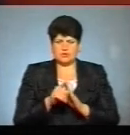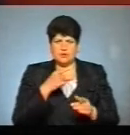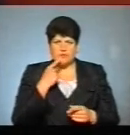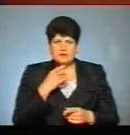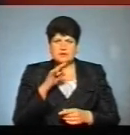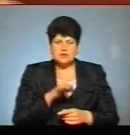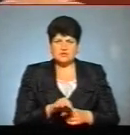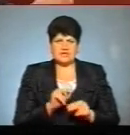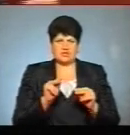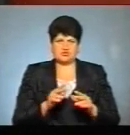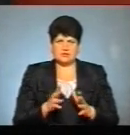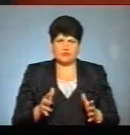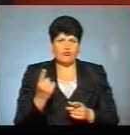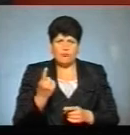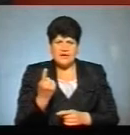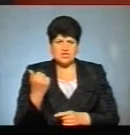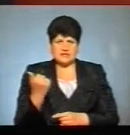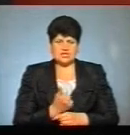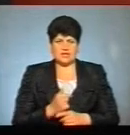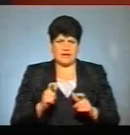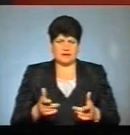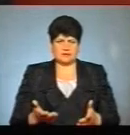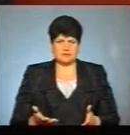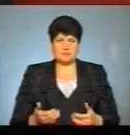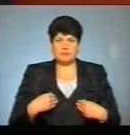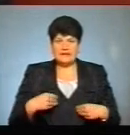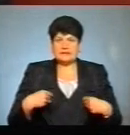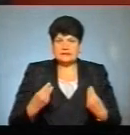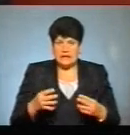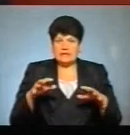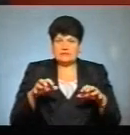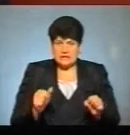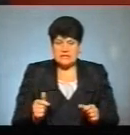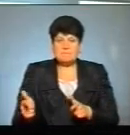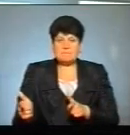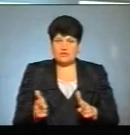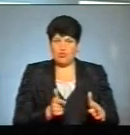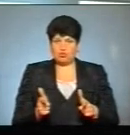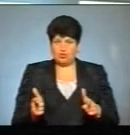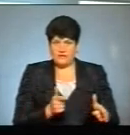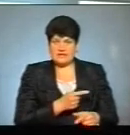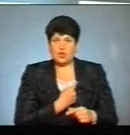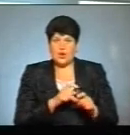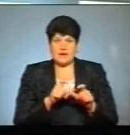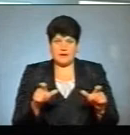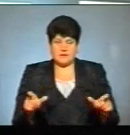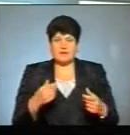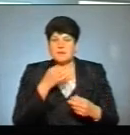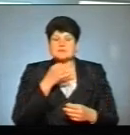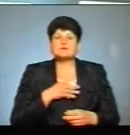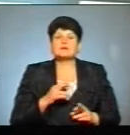що це несправедливо? В перший же тиждень карантину. Тому що ми дали владі підготуватися до лікарень, як вони нам